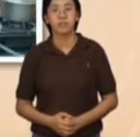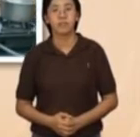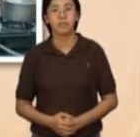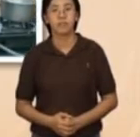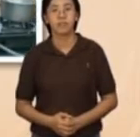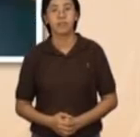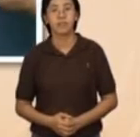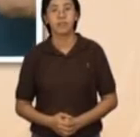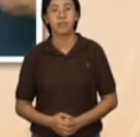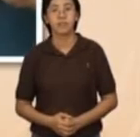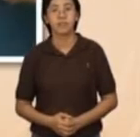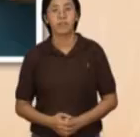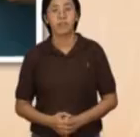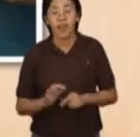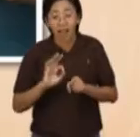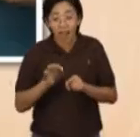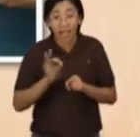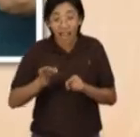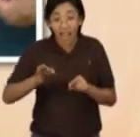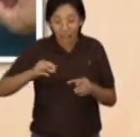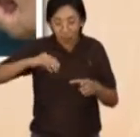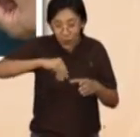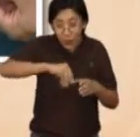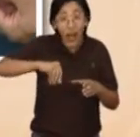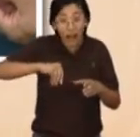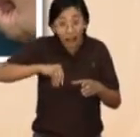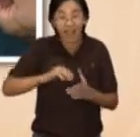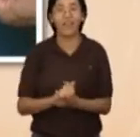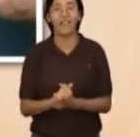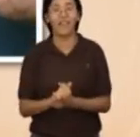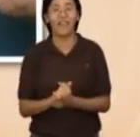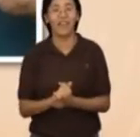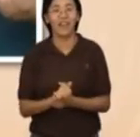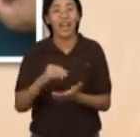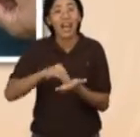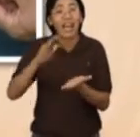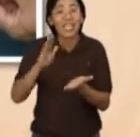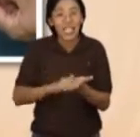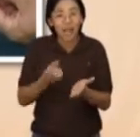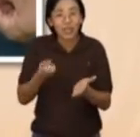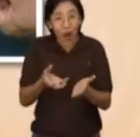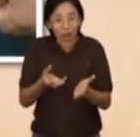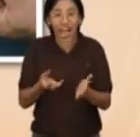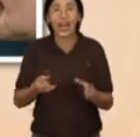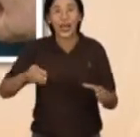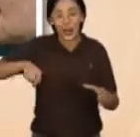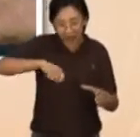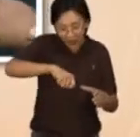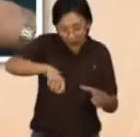ต้องผักชีไหมคะ กระเทียมเจียวเล็กน้อยนะ กระเทียมเจียวเล็กน้อย ผักชีไม่ต้องแล้วครับ ไม่ต้อง ผ ัก ใส่แล้วครับ